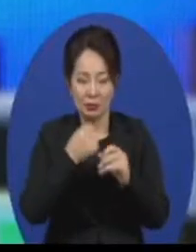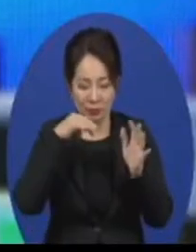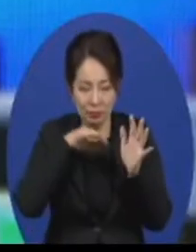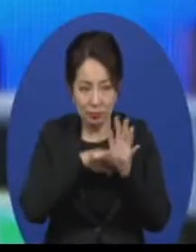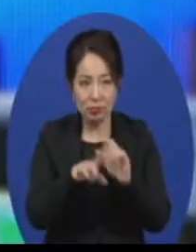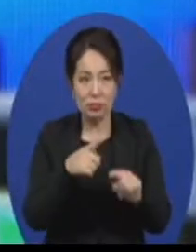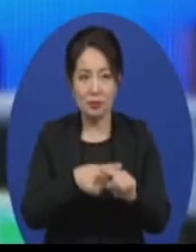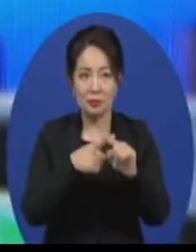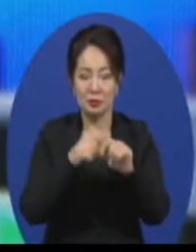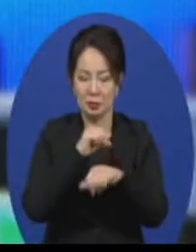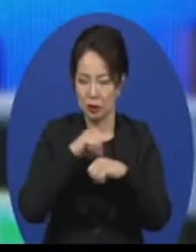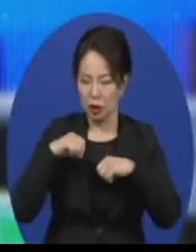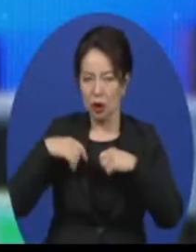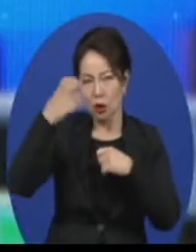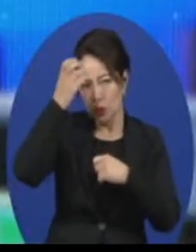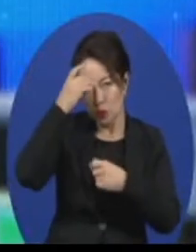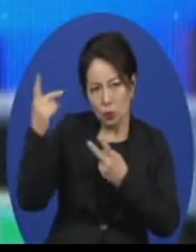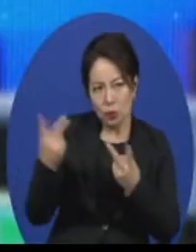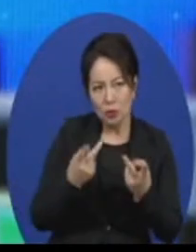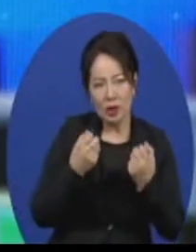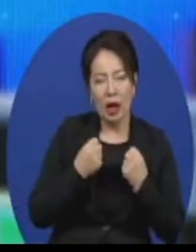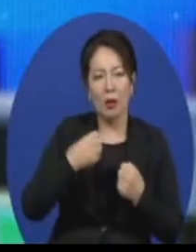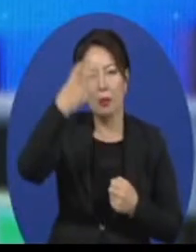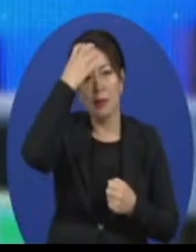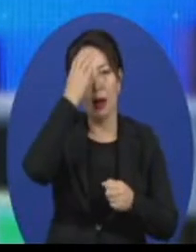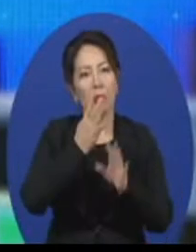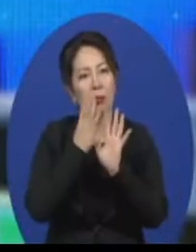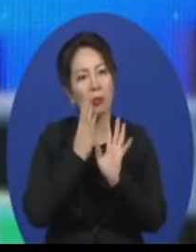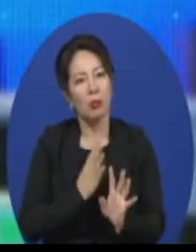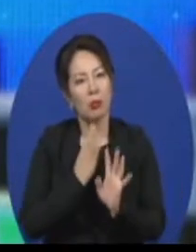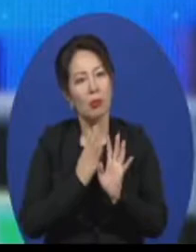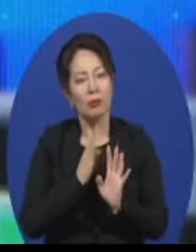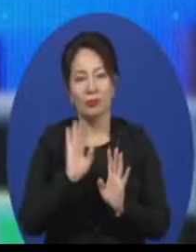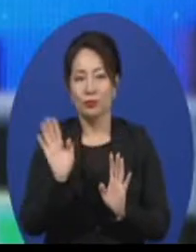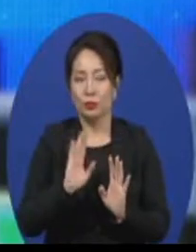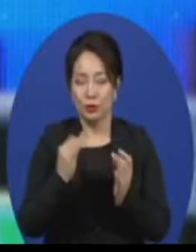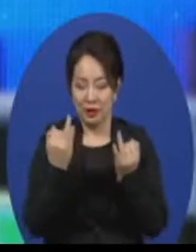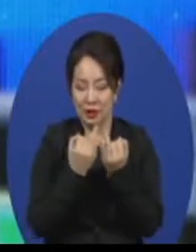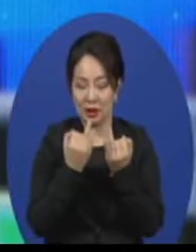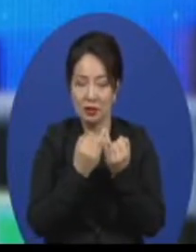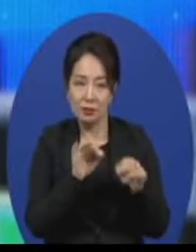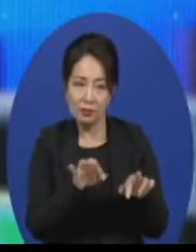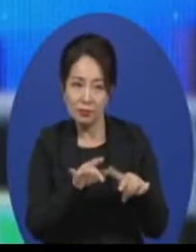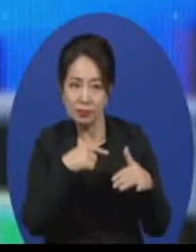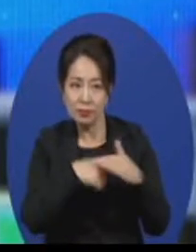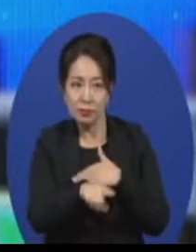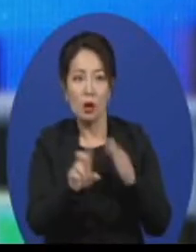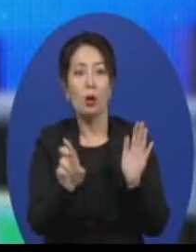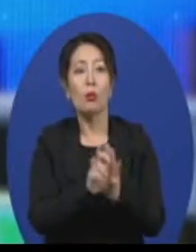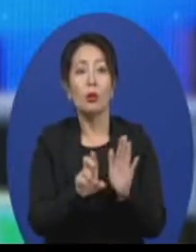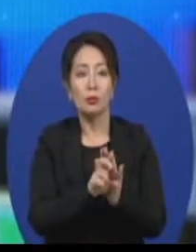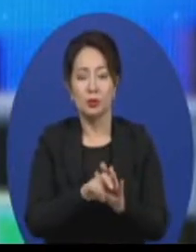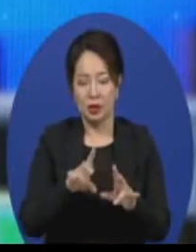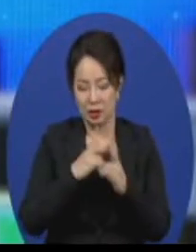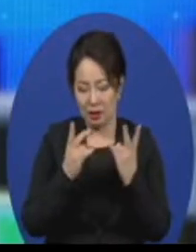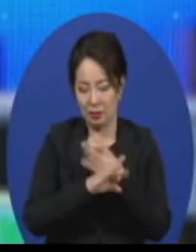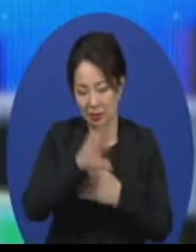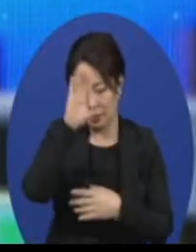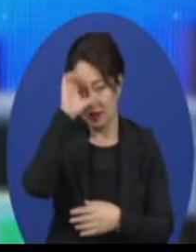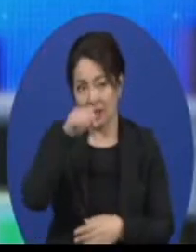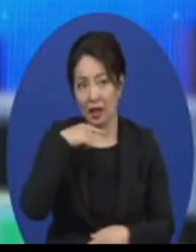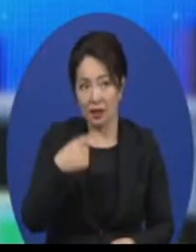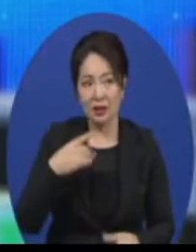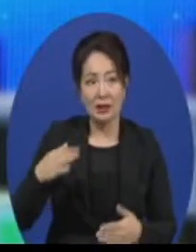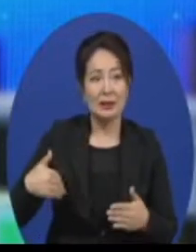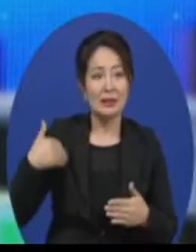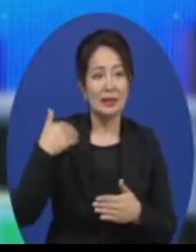төлөвлөлт хэлсэн. За иргэд төрийн үйлчлэг авах гэж албан байгуулгын үүдэг сахихгүйгээр цахимаар шийдэх боломж байгааг хөдөлмөр нийгмийн хамгааллын сайд онцлоо. Мөн